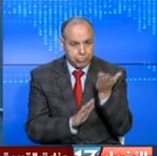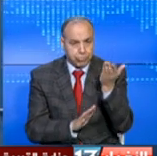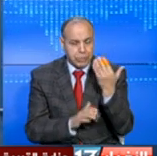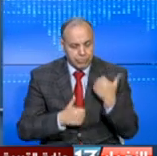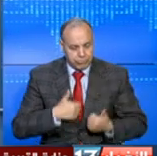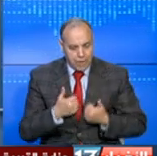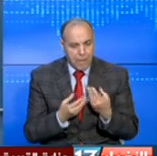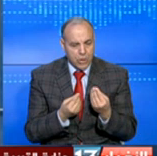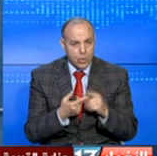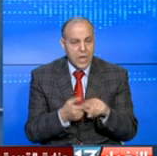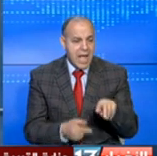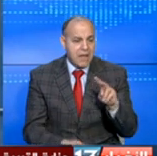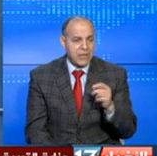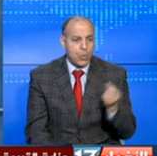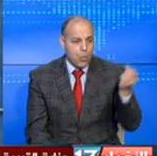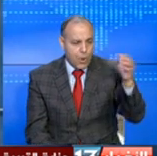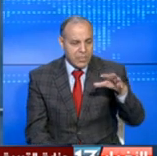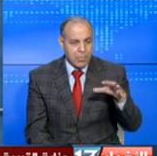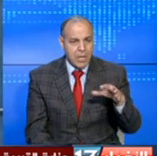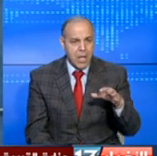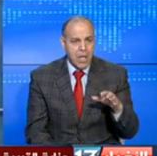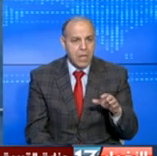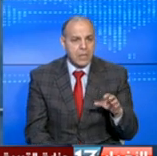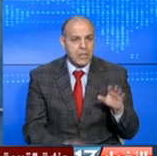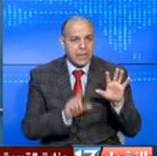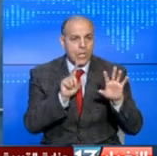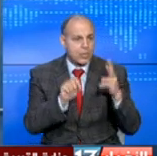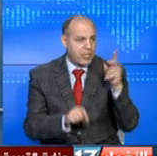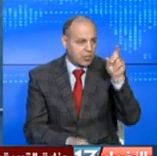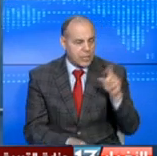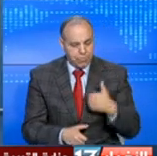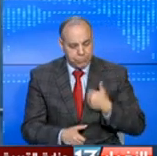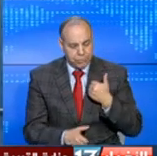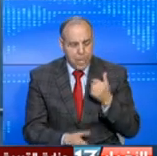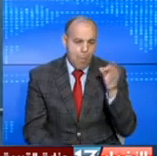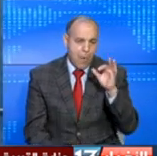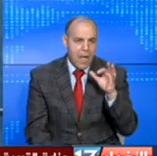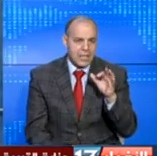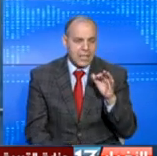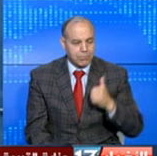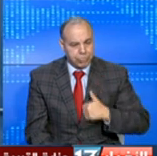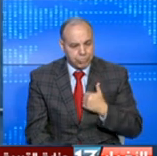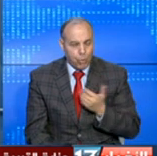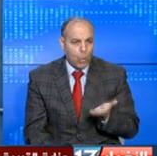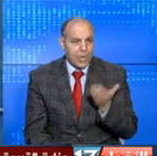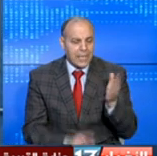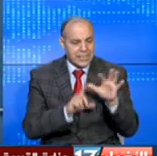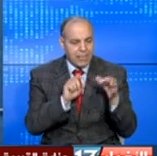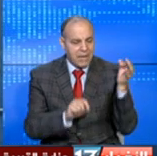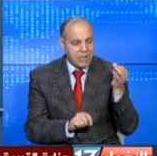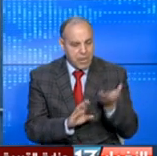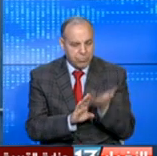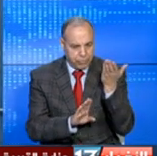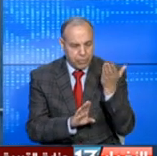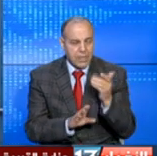حالات الشفاء الى الفين وخمسمائه واثنتين وسبعين حاله اي بمعدل شفاء بلغ سبعين بالمائه